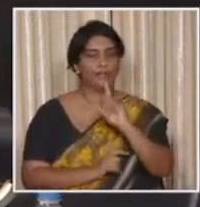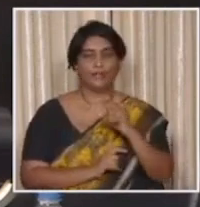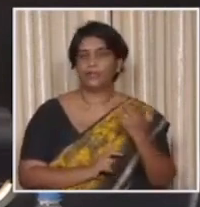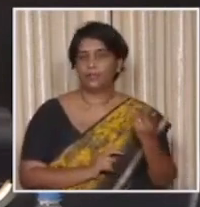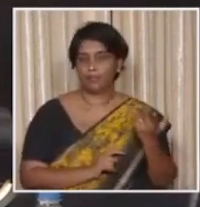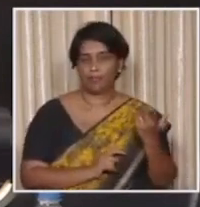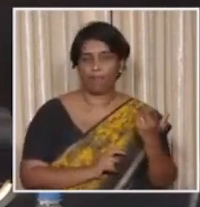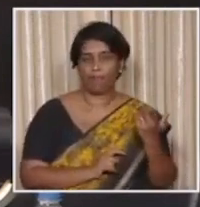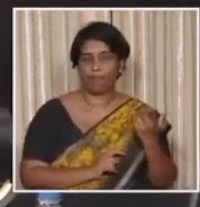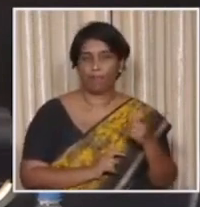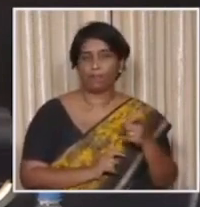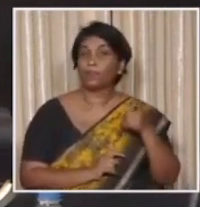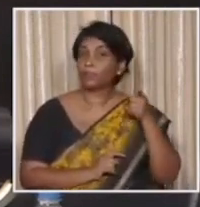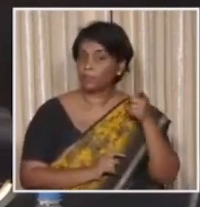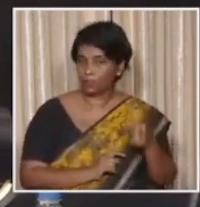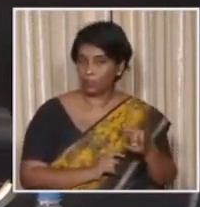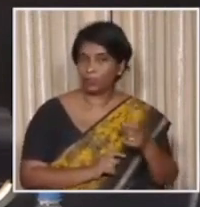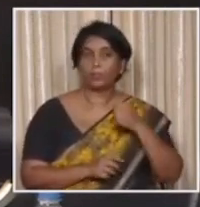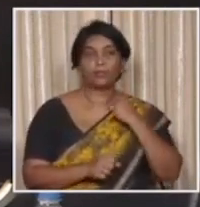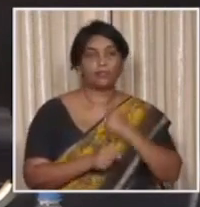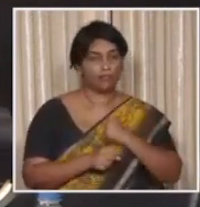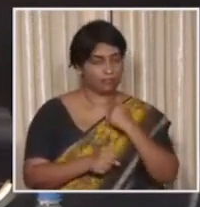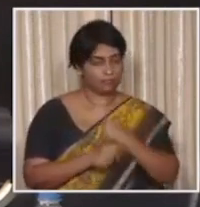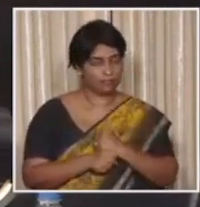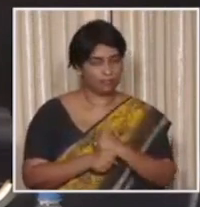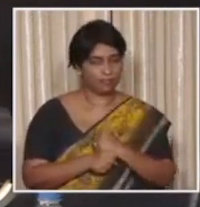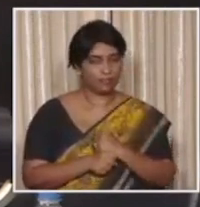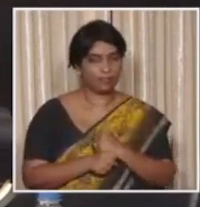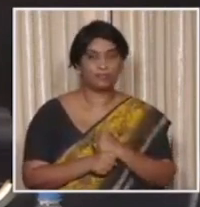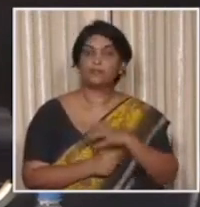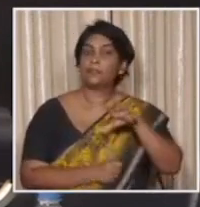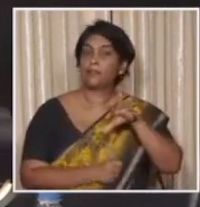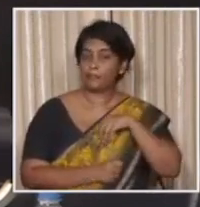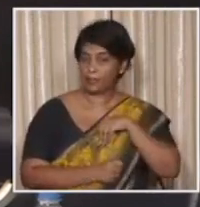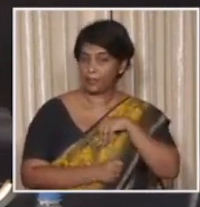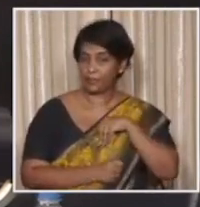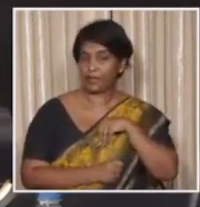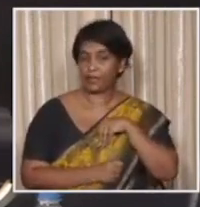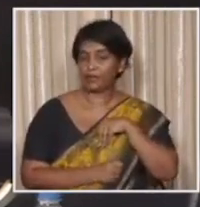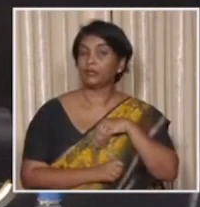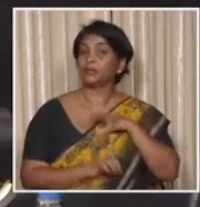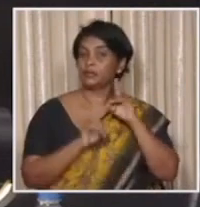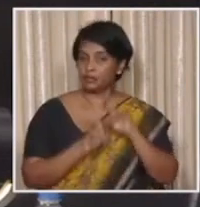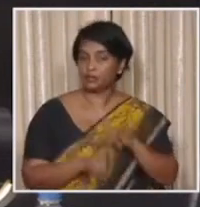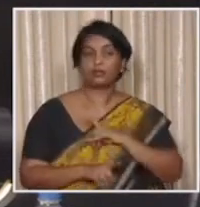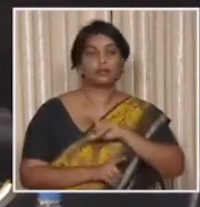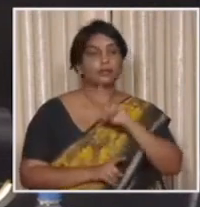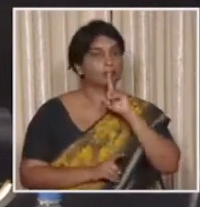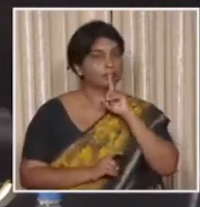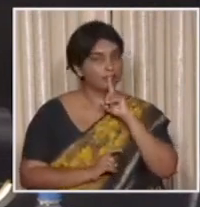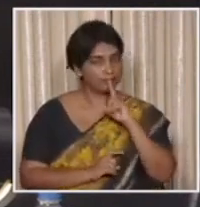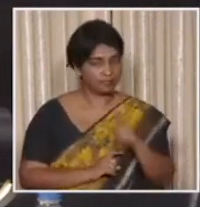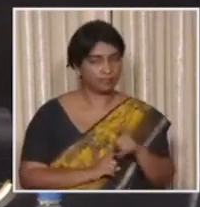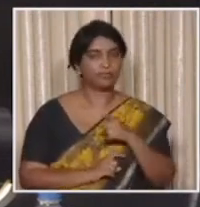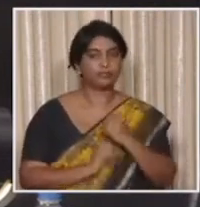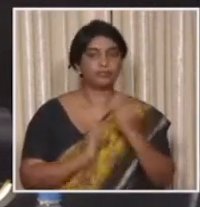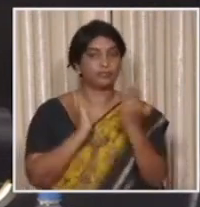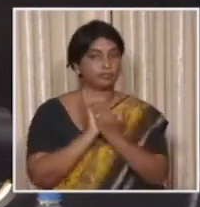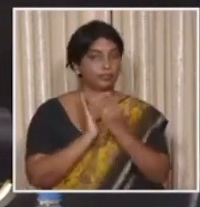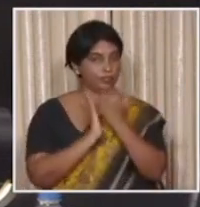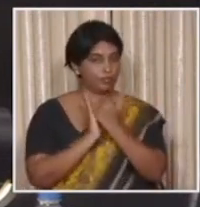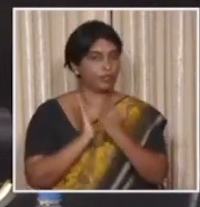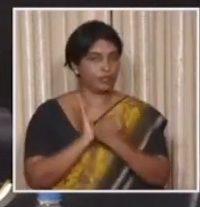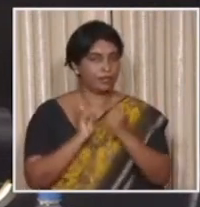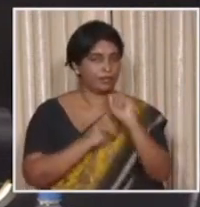නැහැ. එතෙන්දී ආණ්ඩුව පිළි අරගෙන තියෙනවා සහ ඉදිරිපත් කළ තියෙන ඩොකියුමන්ට් එක